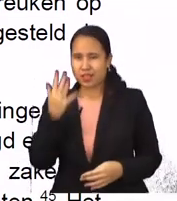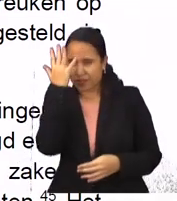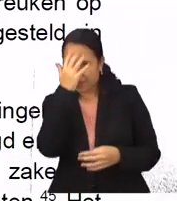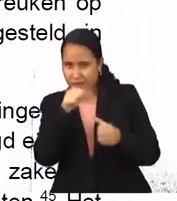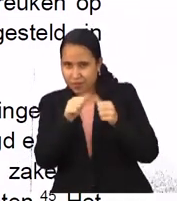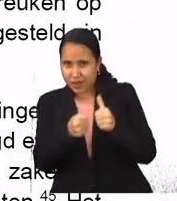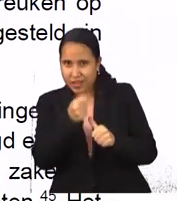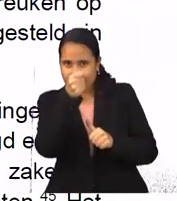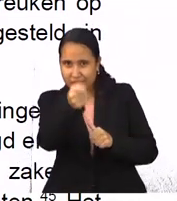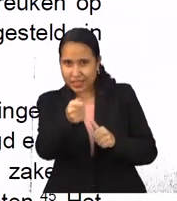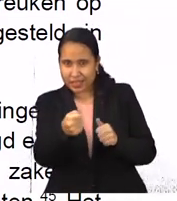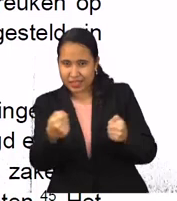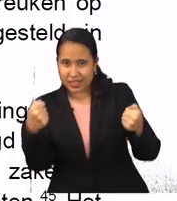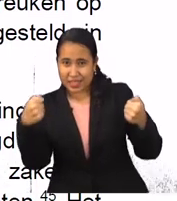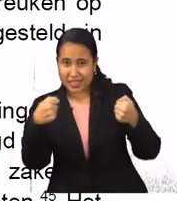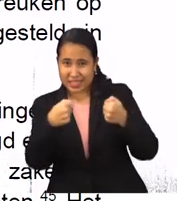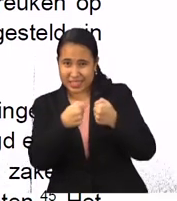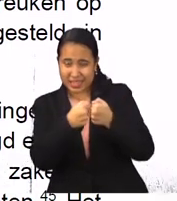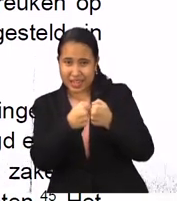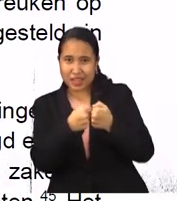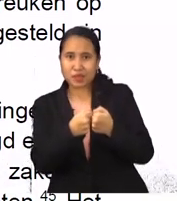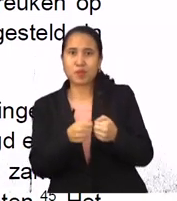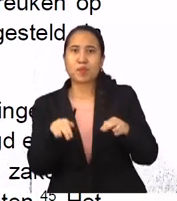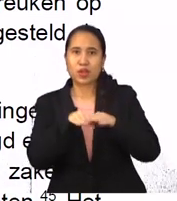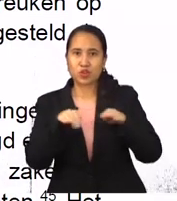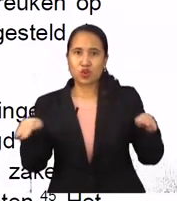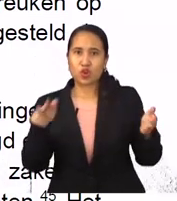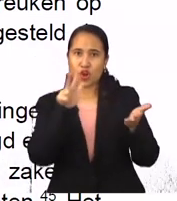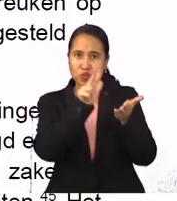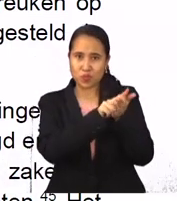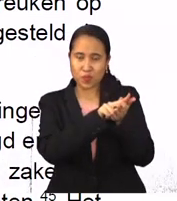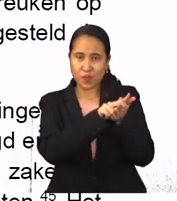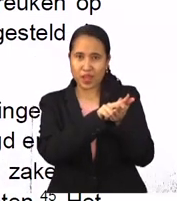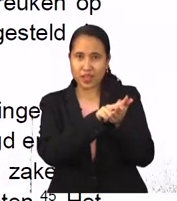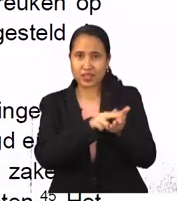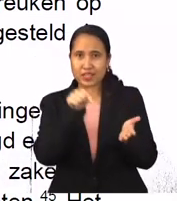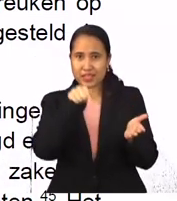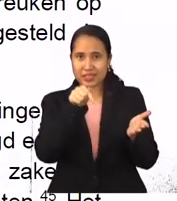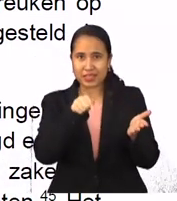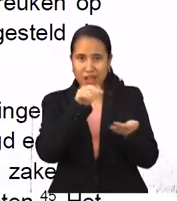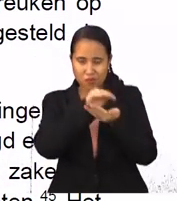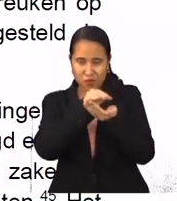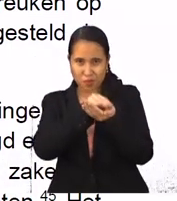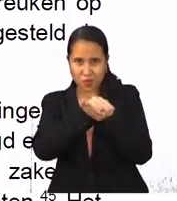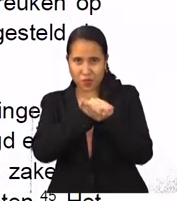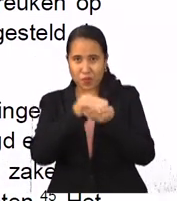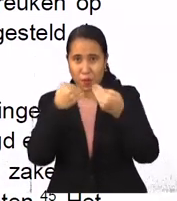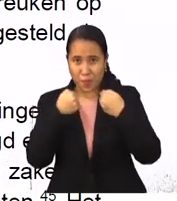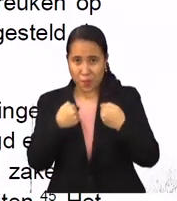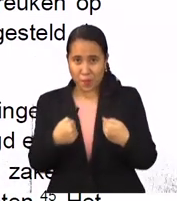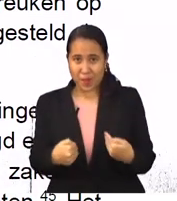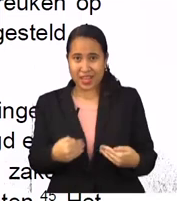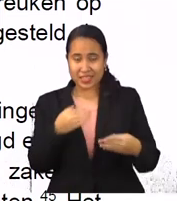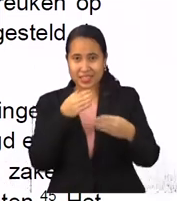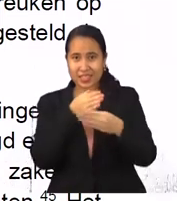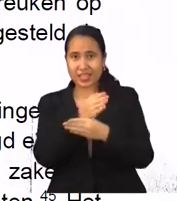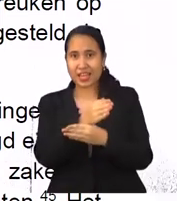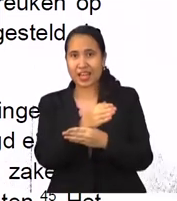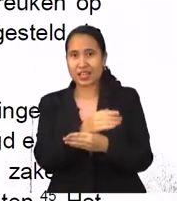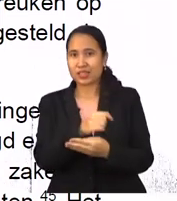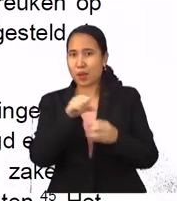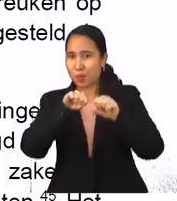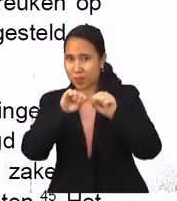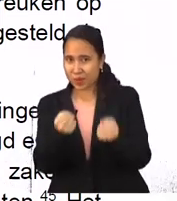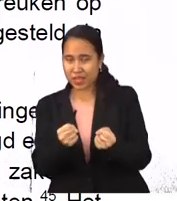met de Grondwet van Staten, omdat in de Grondwet de waarborgen zijn vastgelegd voor mensenrechten schendingen, zoals het recht